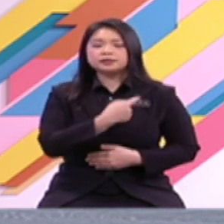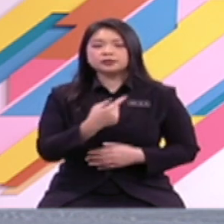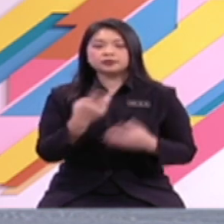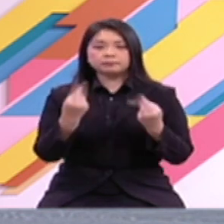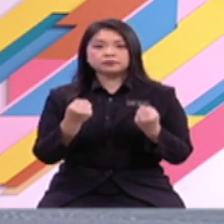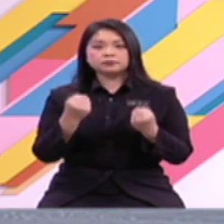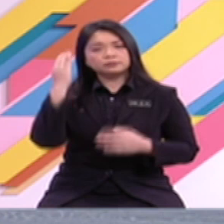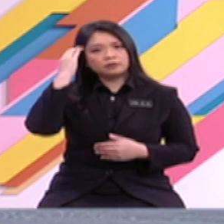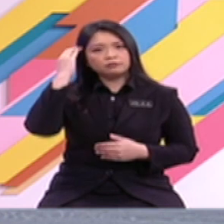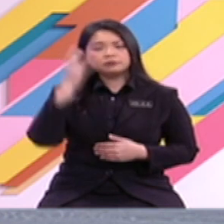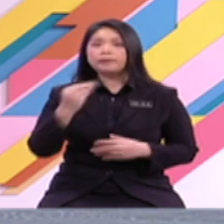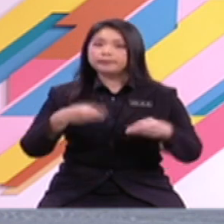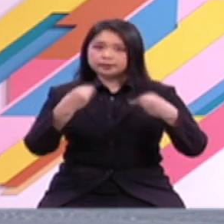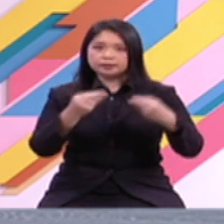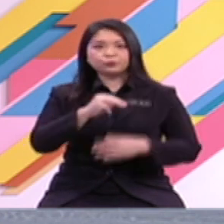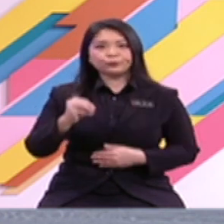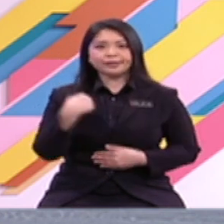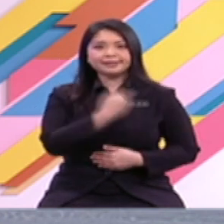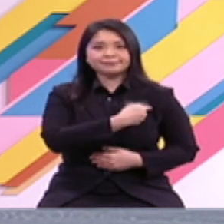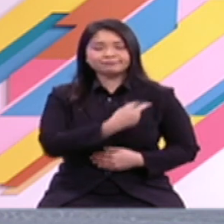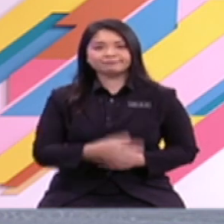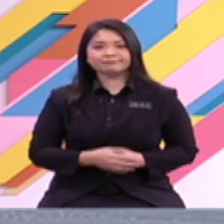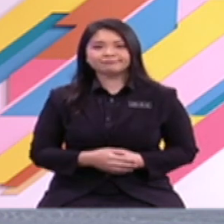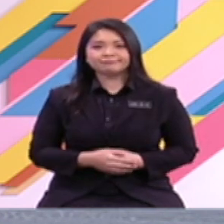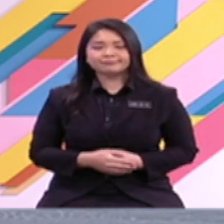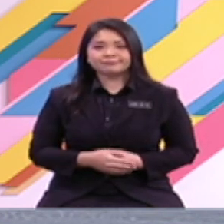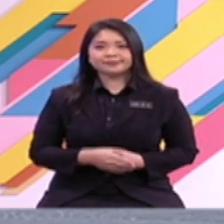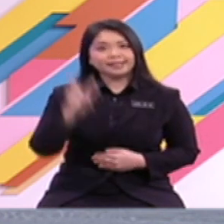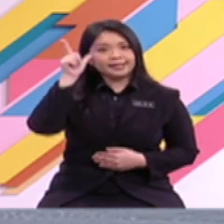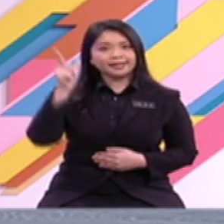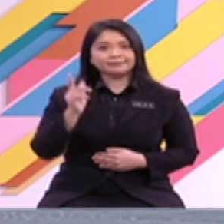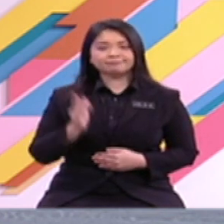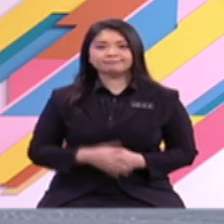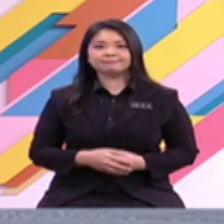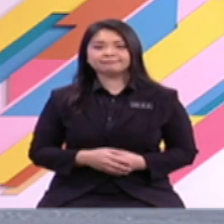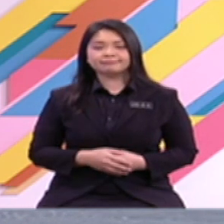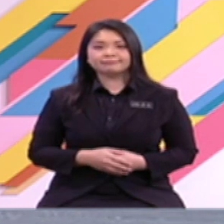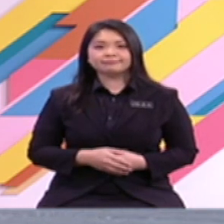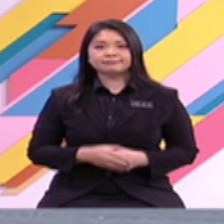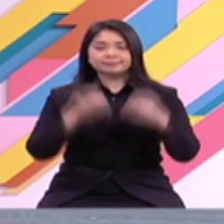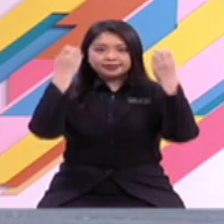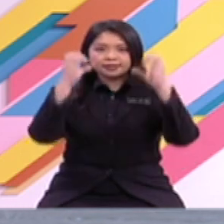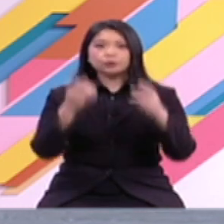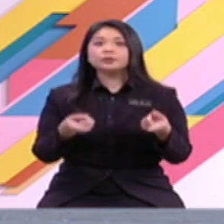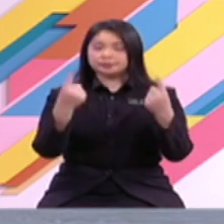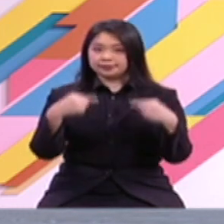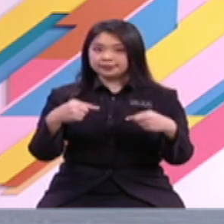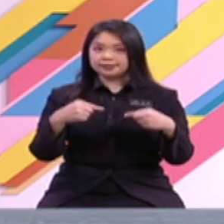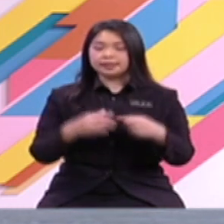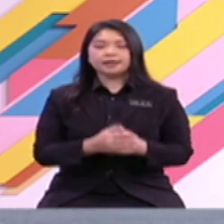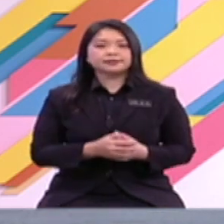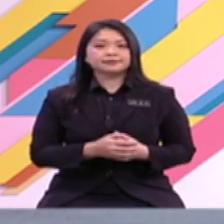enak gurih kan kepada begini kita Cut tengok di sini oke Sori na hari ini cek gu datang nih